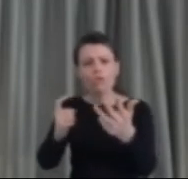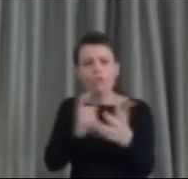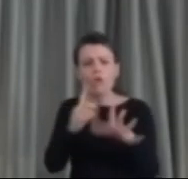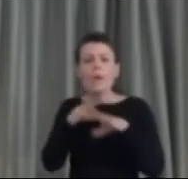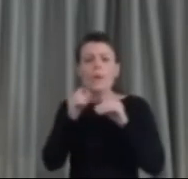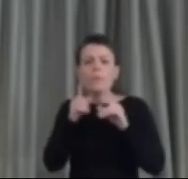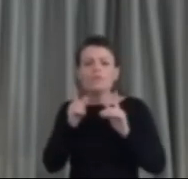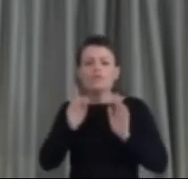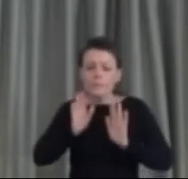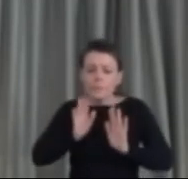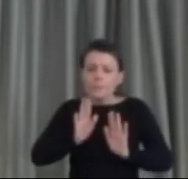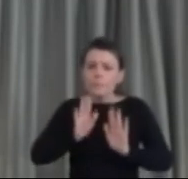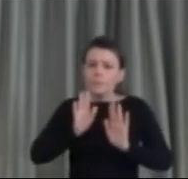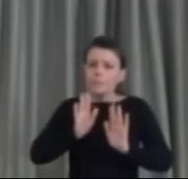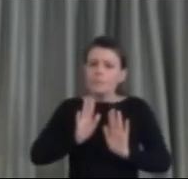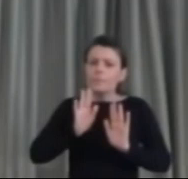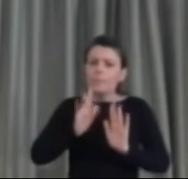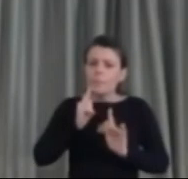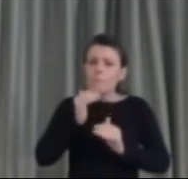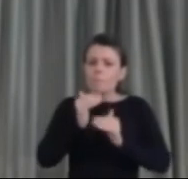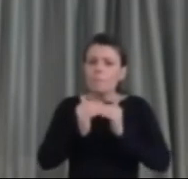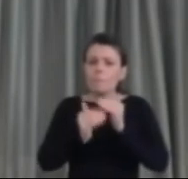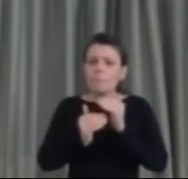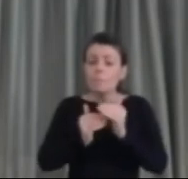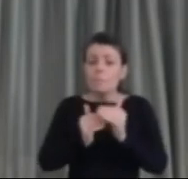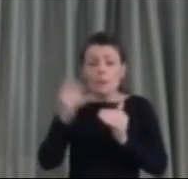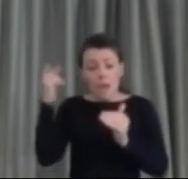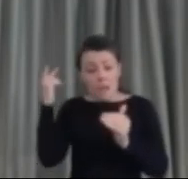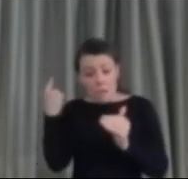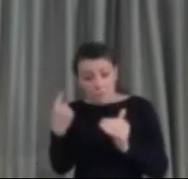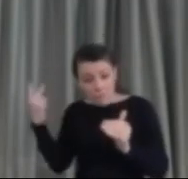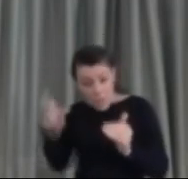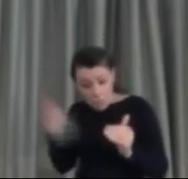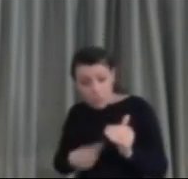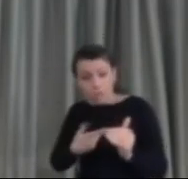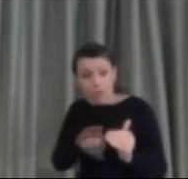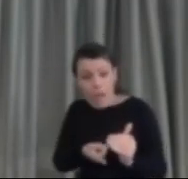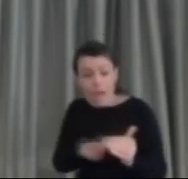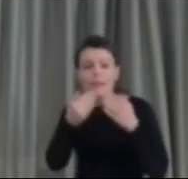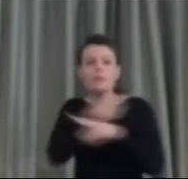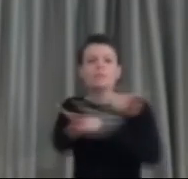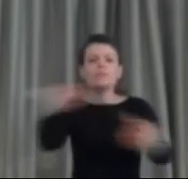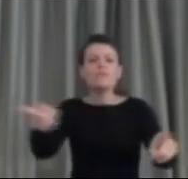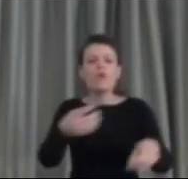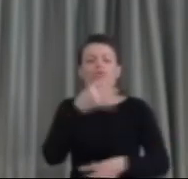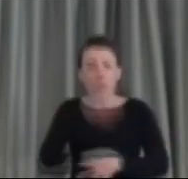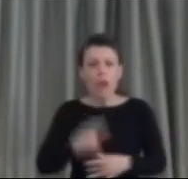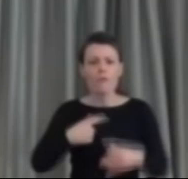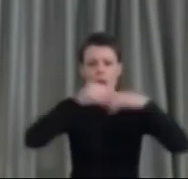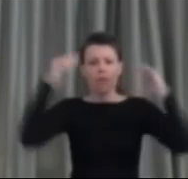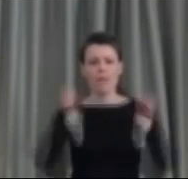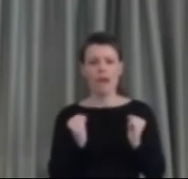e delineata. Ma se questo avviene per la vostra capacità di resistere, e questa capacità di resistere non può